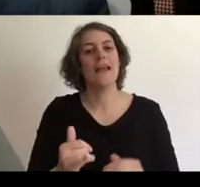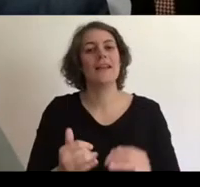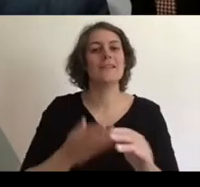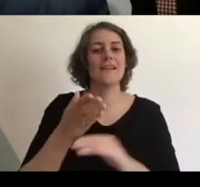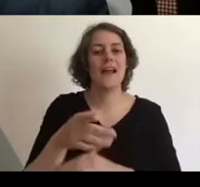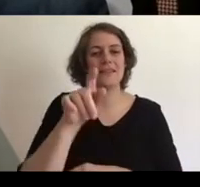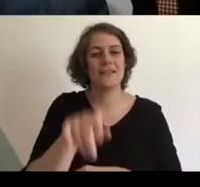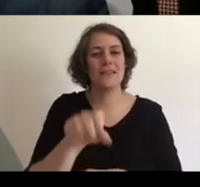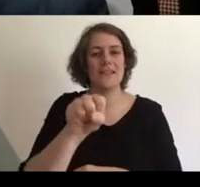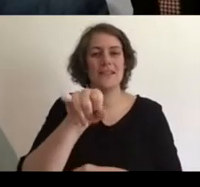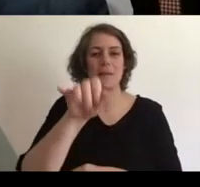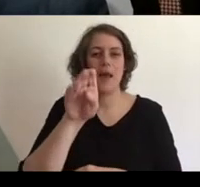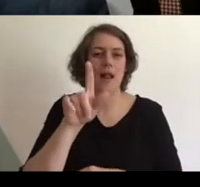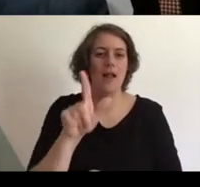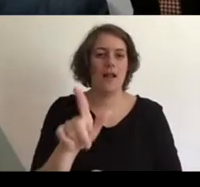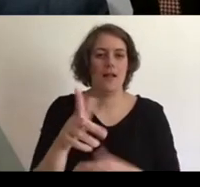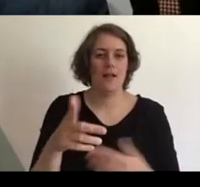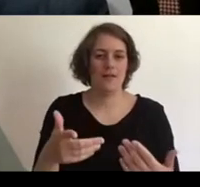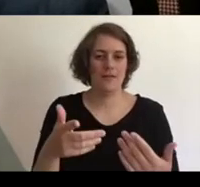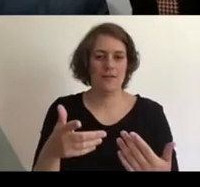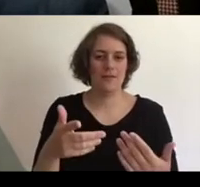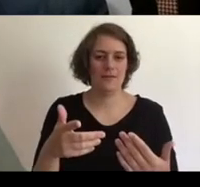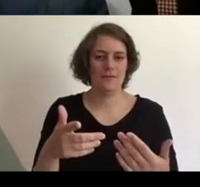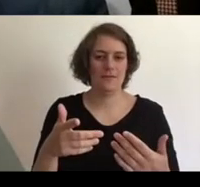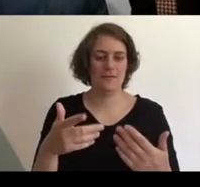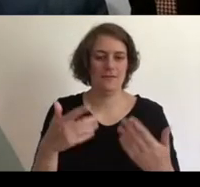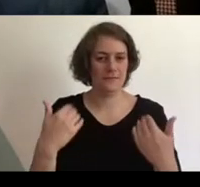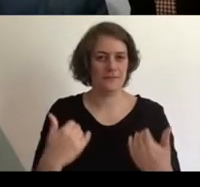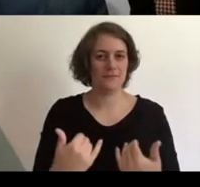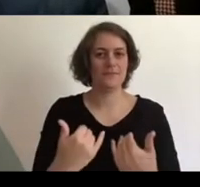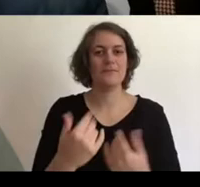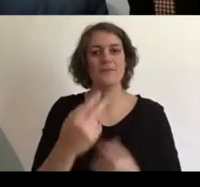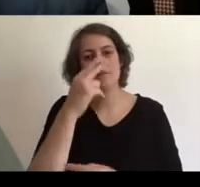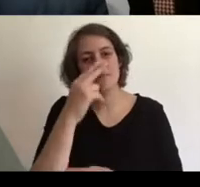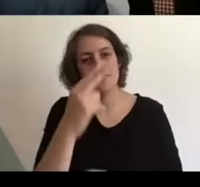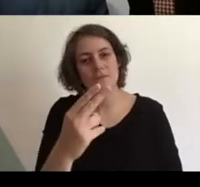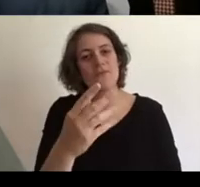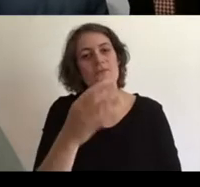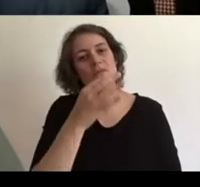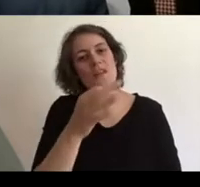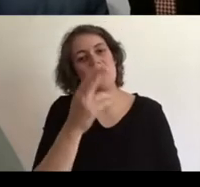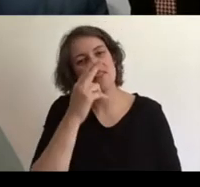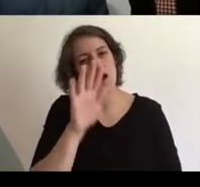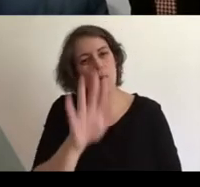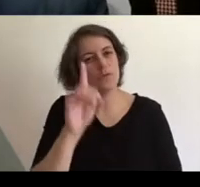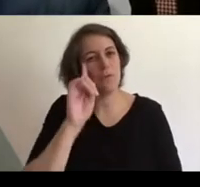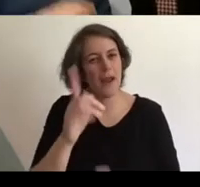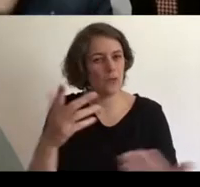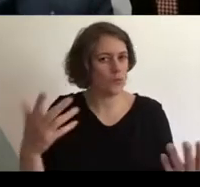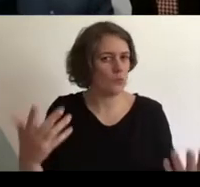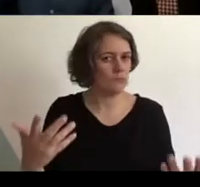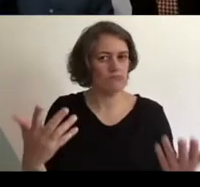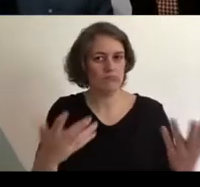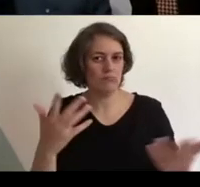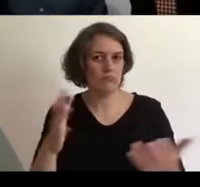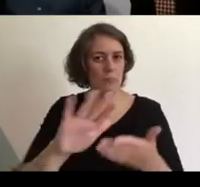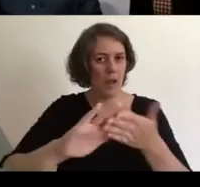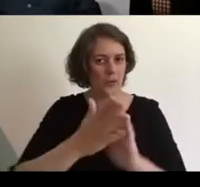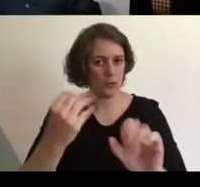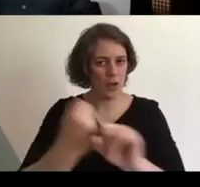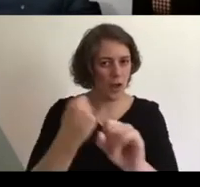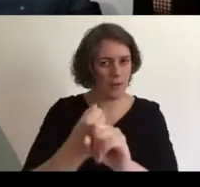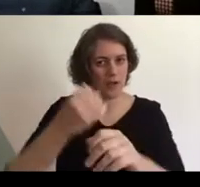Sibel, schauen und dich um deine Einschätzung bitten, wie das denn in deiner Praxis, in